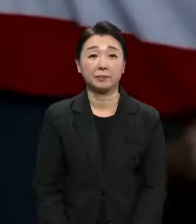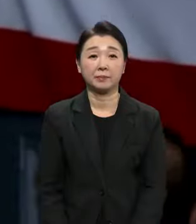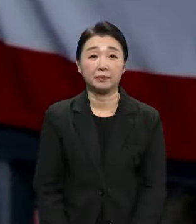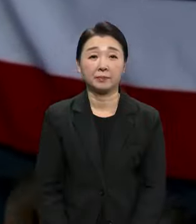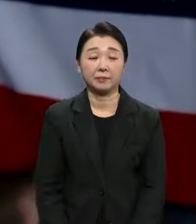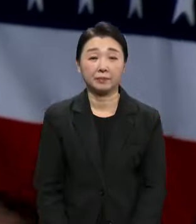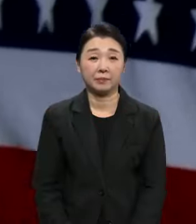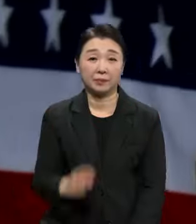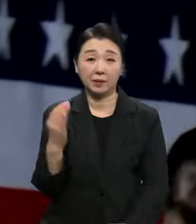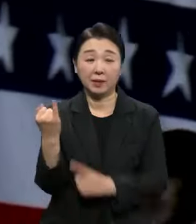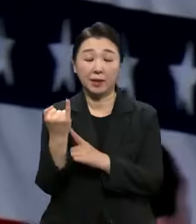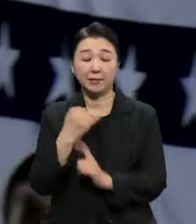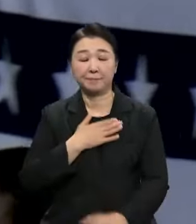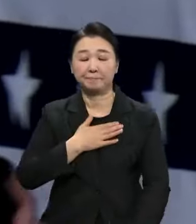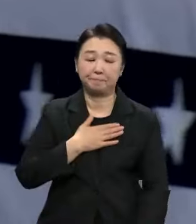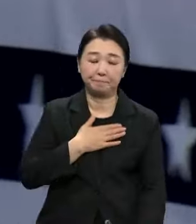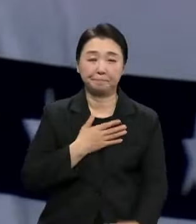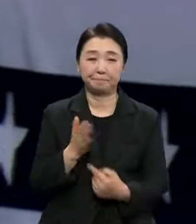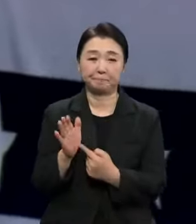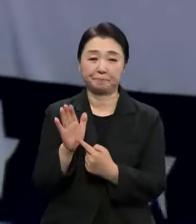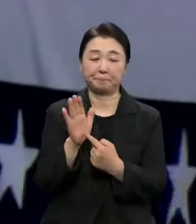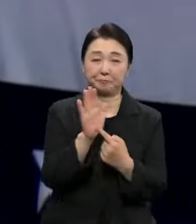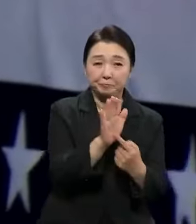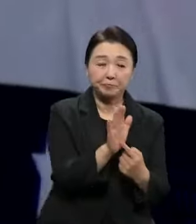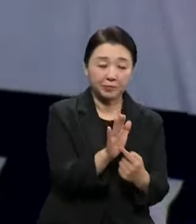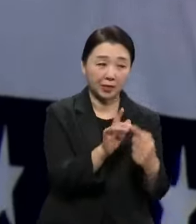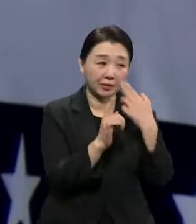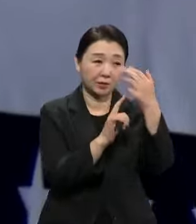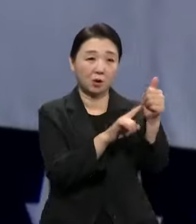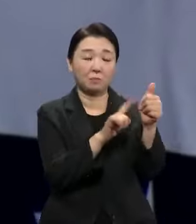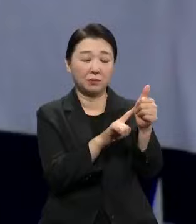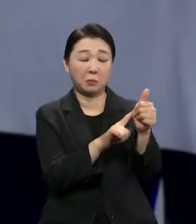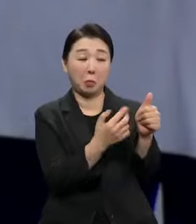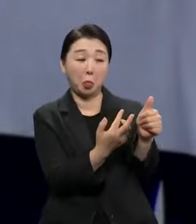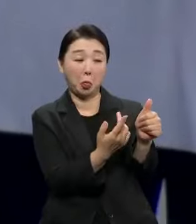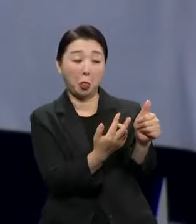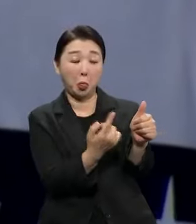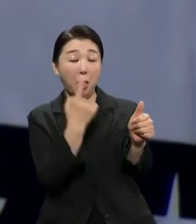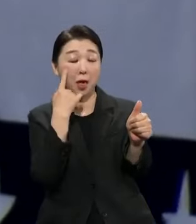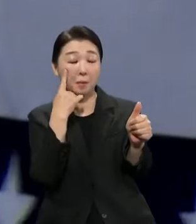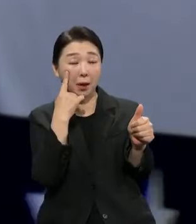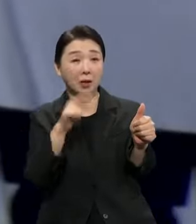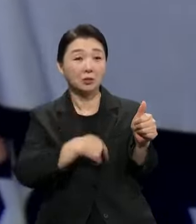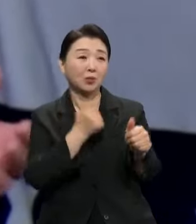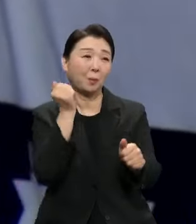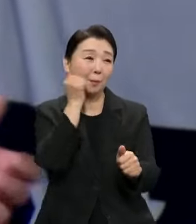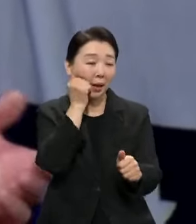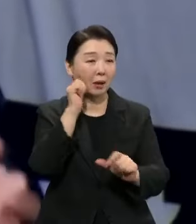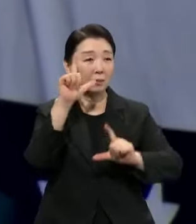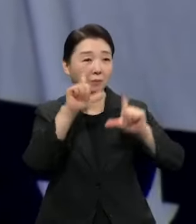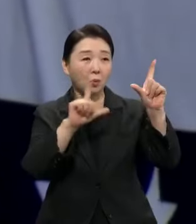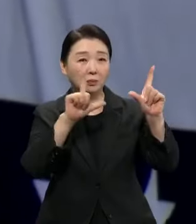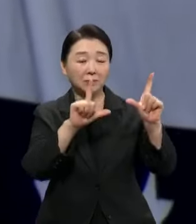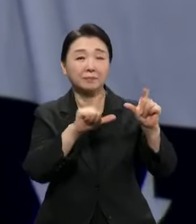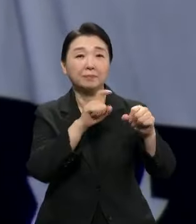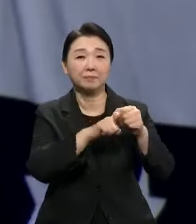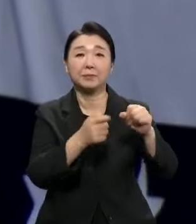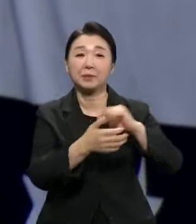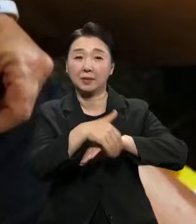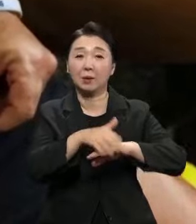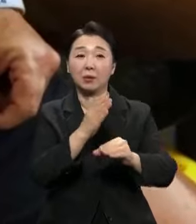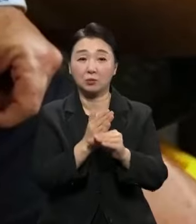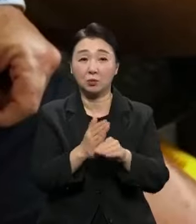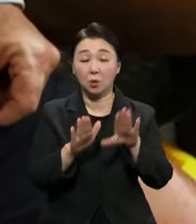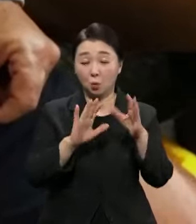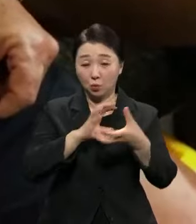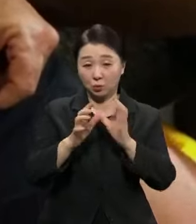다만 해리스는 감정을 쉽게 드러내는 트럼프를 자극해서 스스로 무너지는 모습을 끌어내겠다는 전략도 준비 중이어서